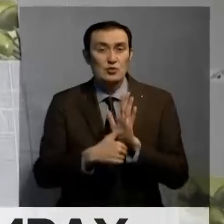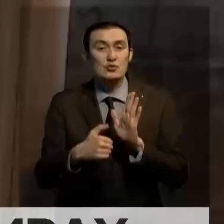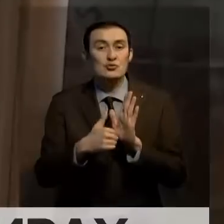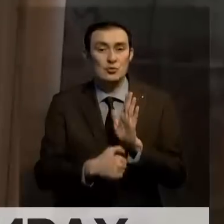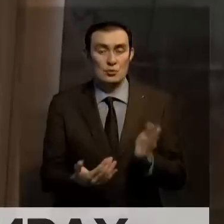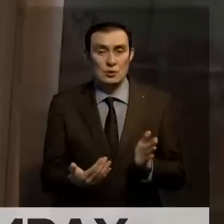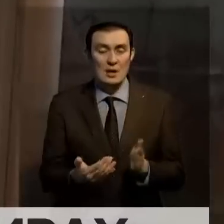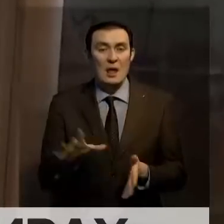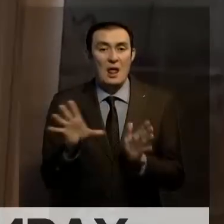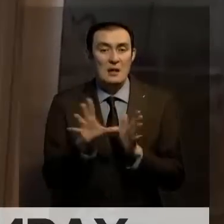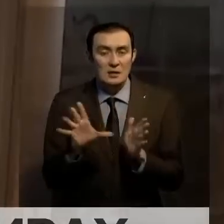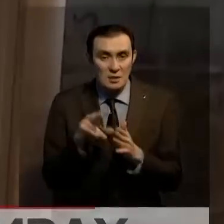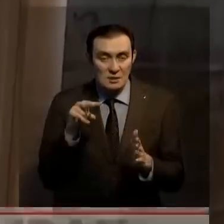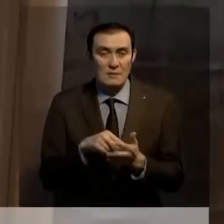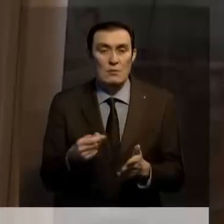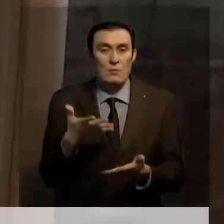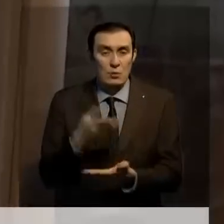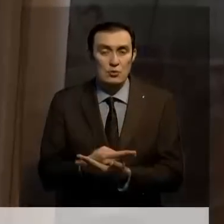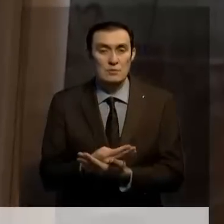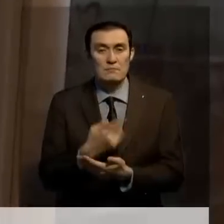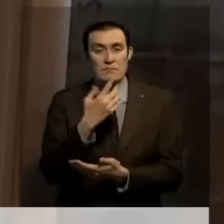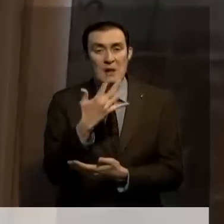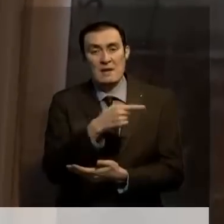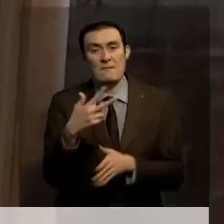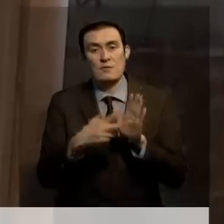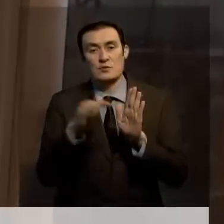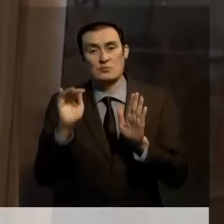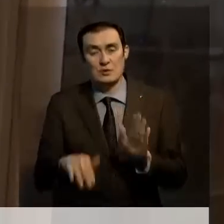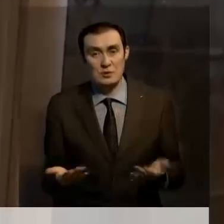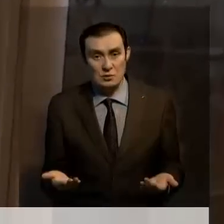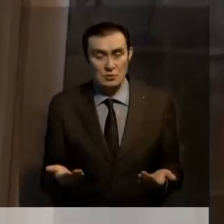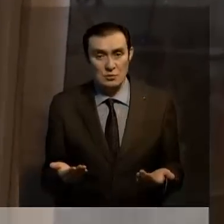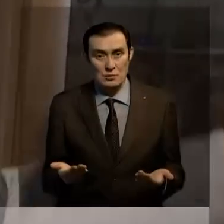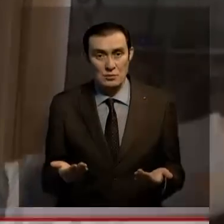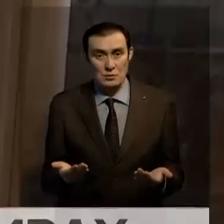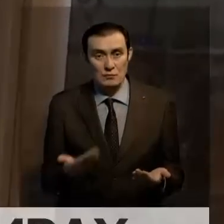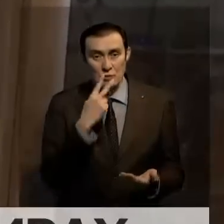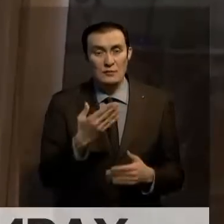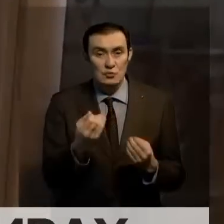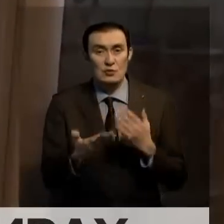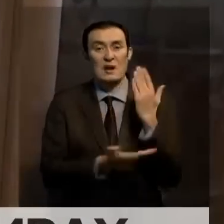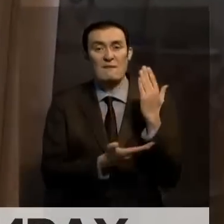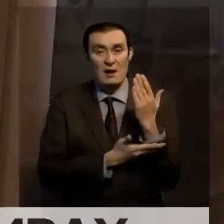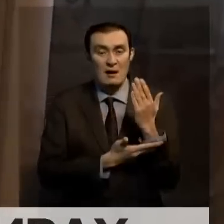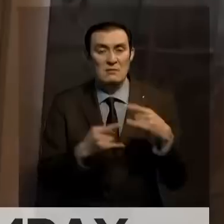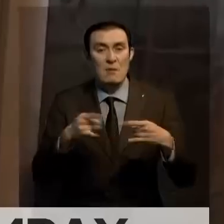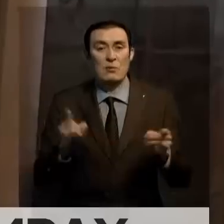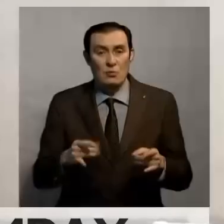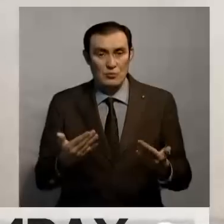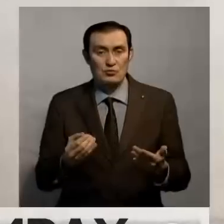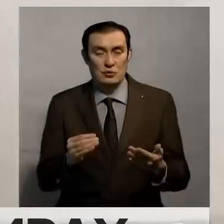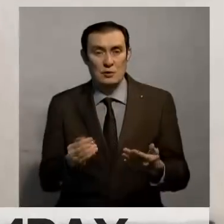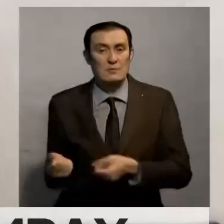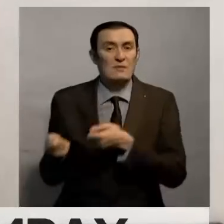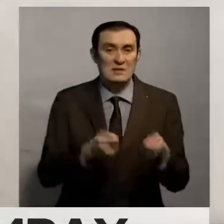5600. За электричество еще платишь по 5-8 тысяч. Вон дрова на балконе стоят, вон